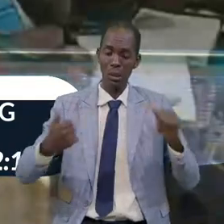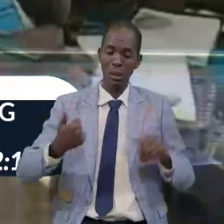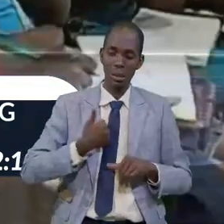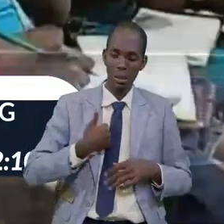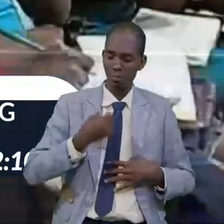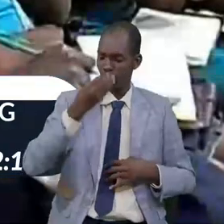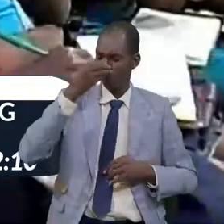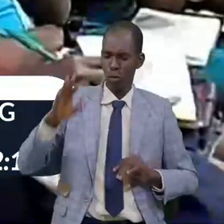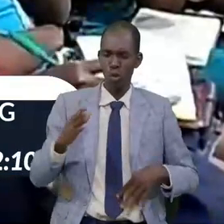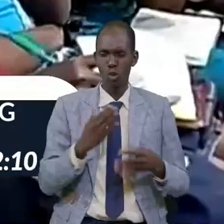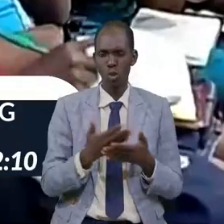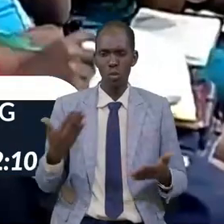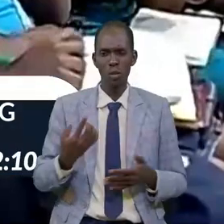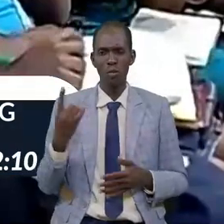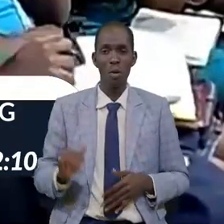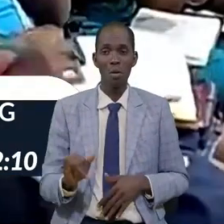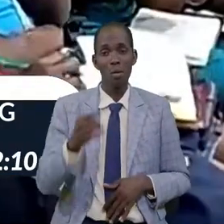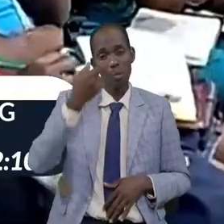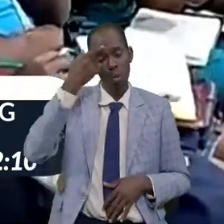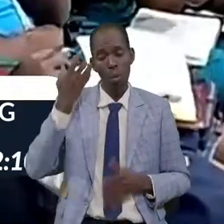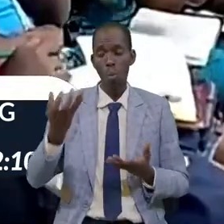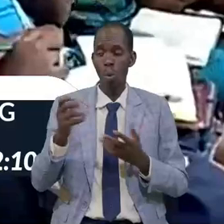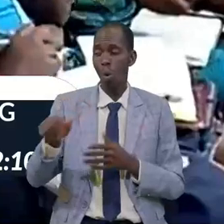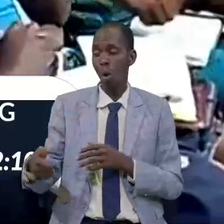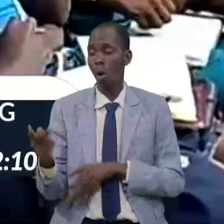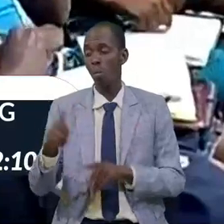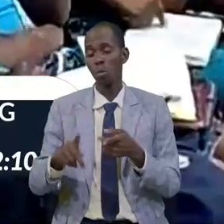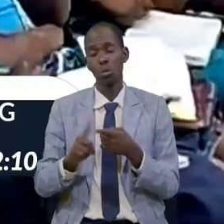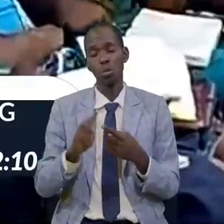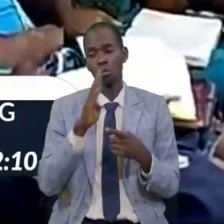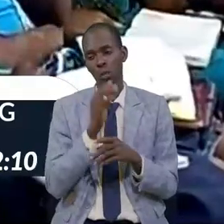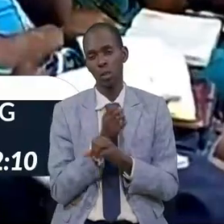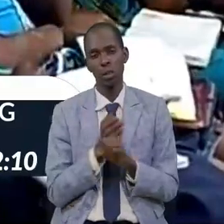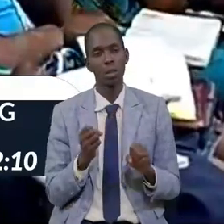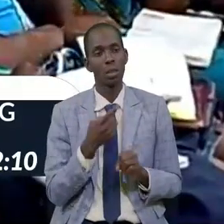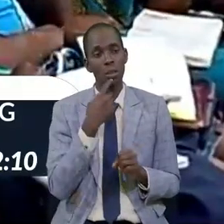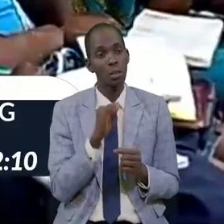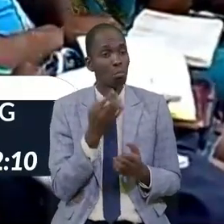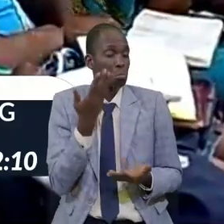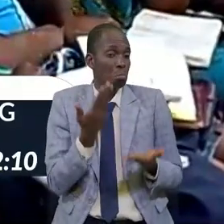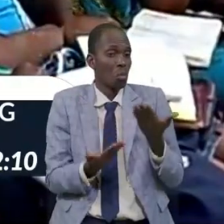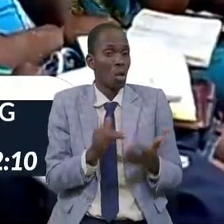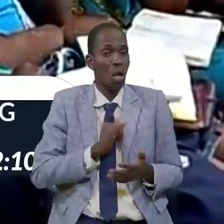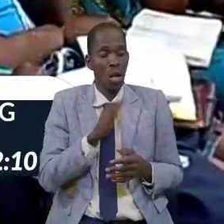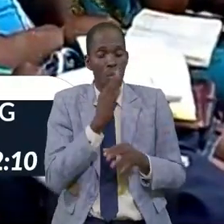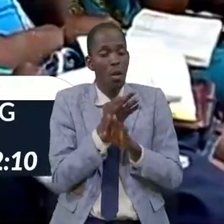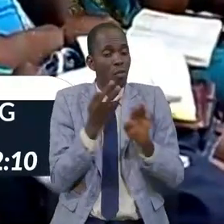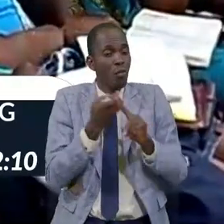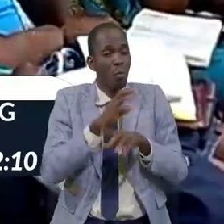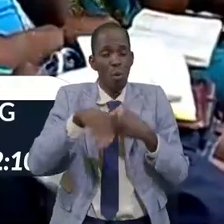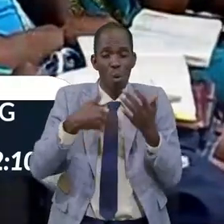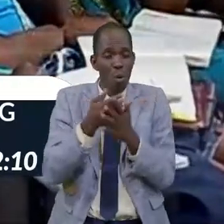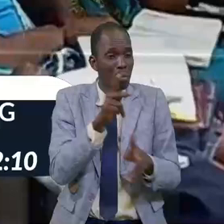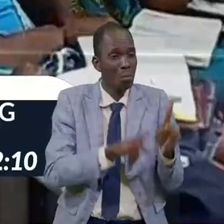Il va vouloir même renoncer à lui-même et à abandonner des choses. Car bien que je sois libre à l'égard de tous, je me